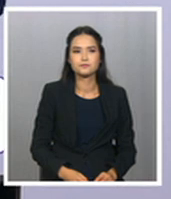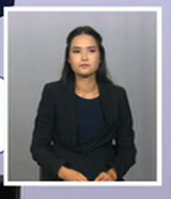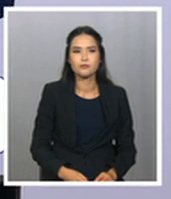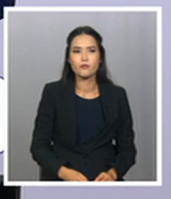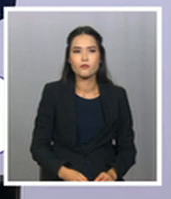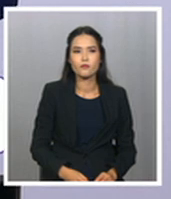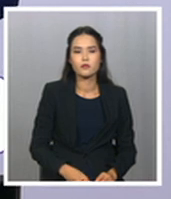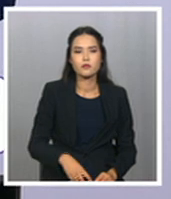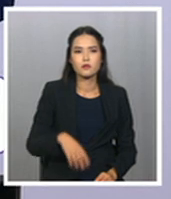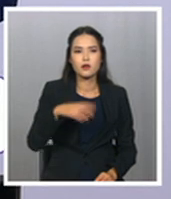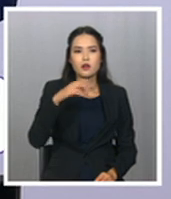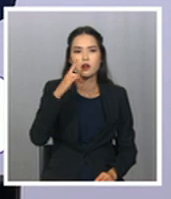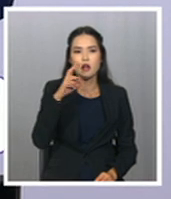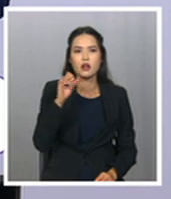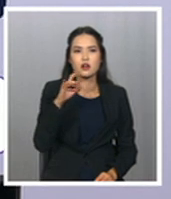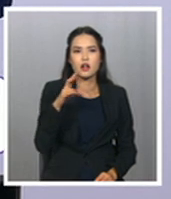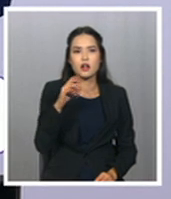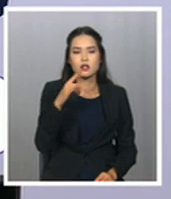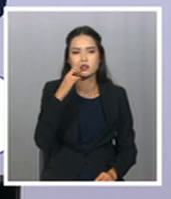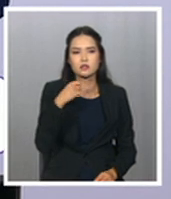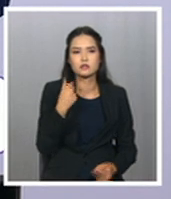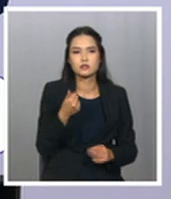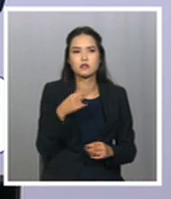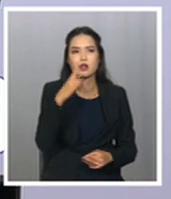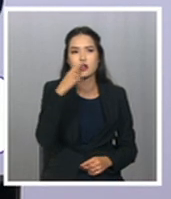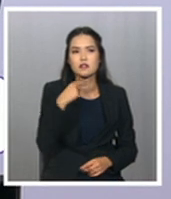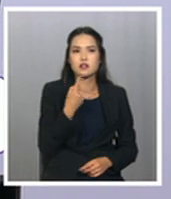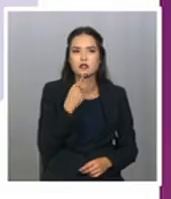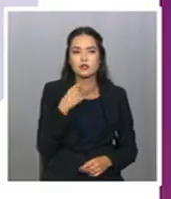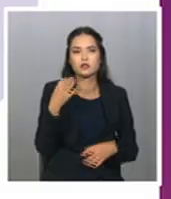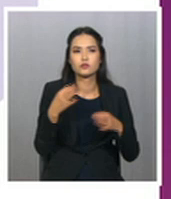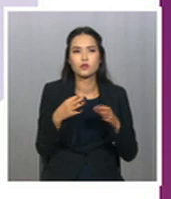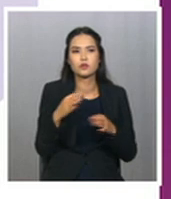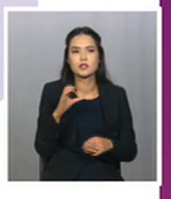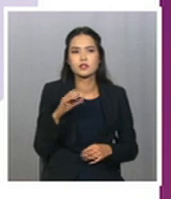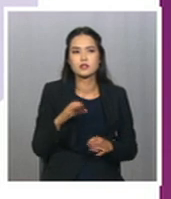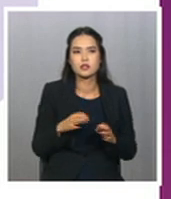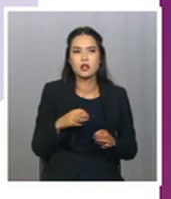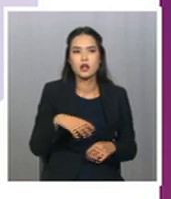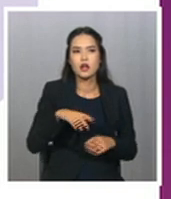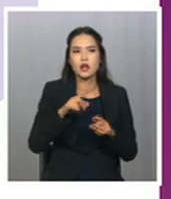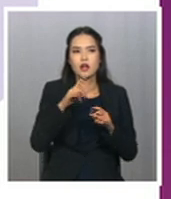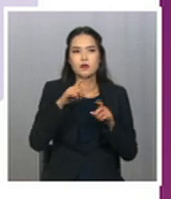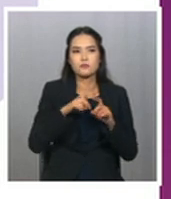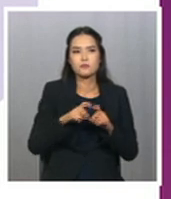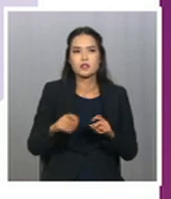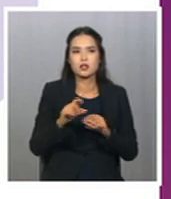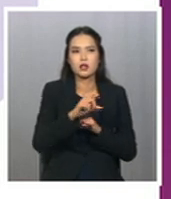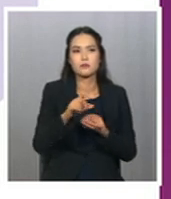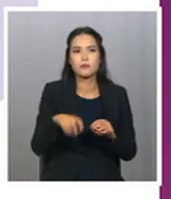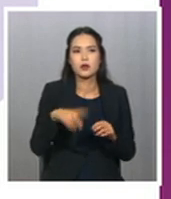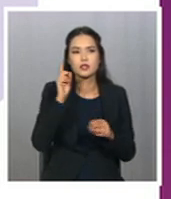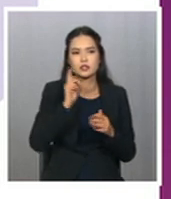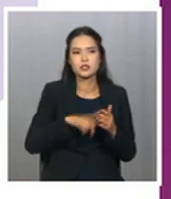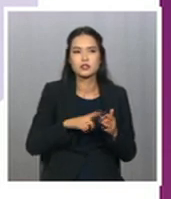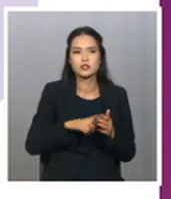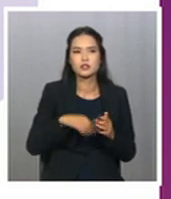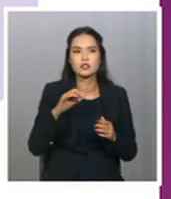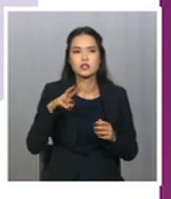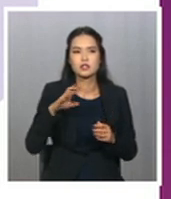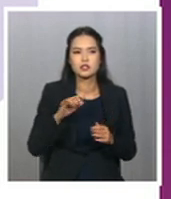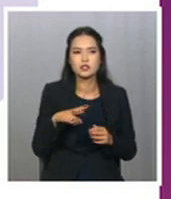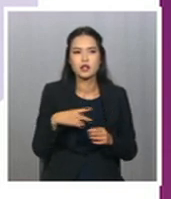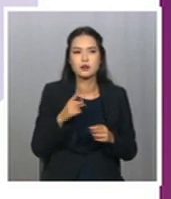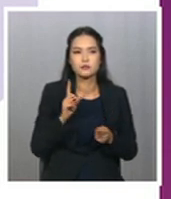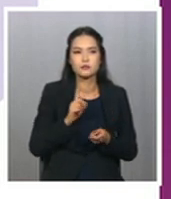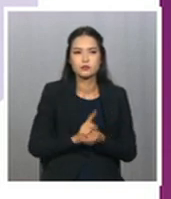Қарқаралы петициясында қаралған мәселелердің бірі қазақ тілі мен сот ісі. Мектеп қабырғасындағы ислам діні негіздерінің міндетті түрде